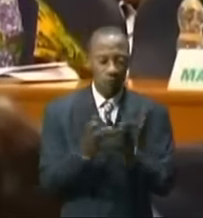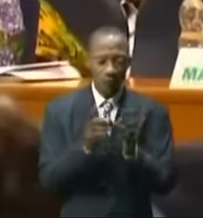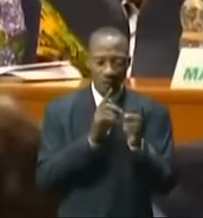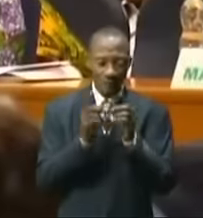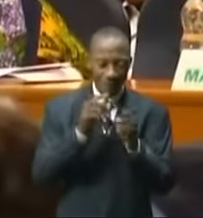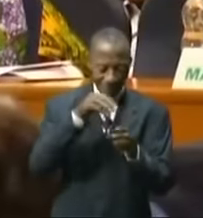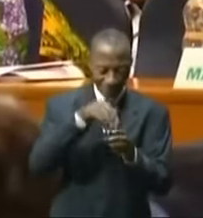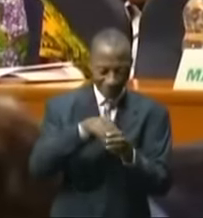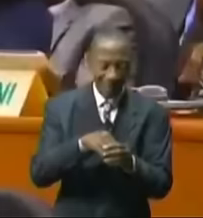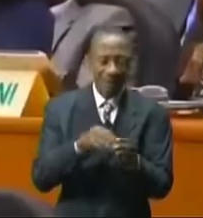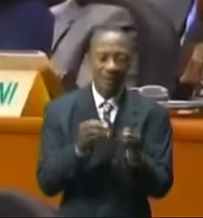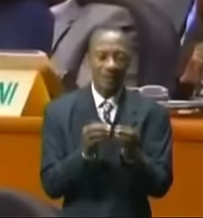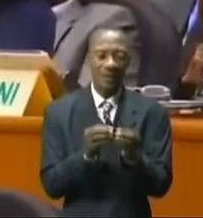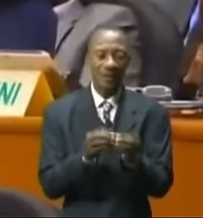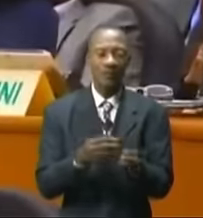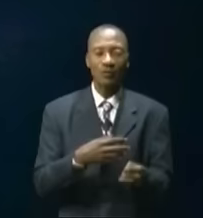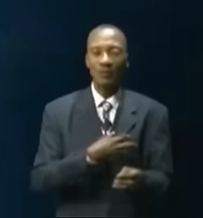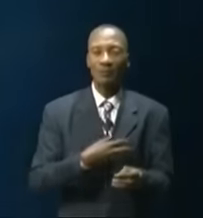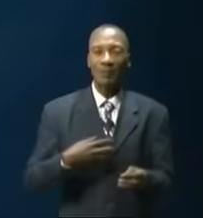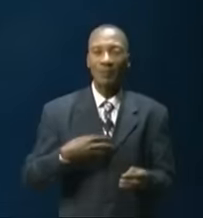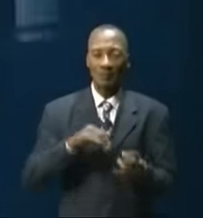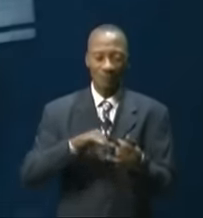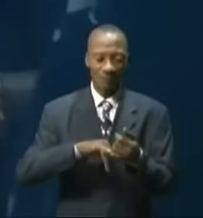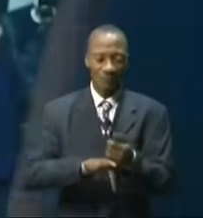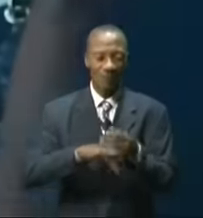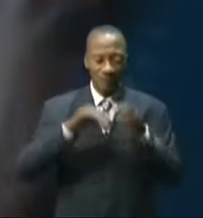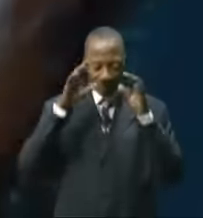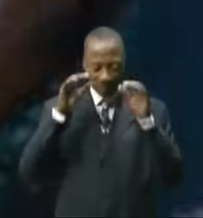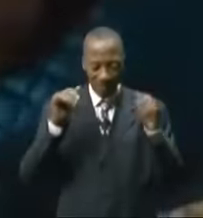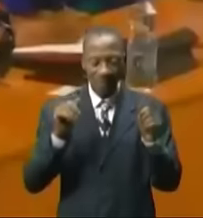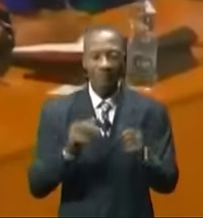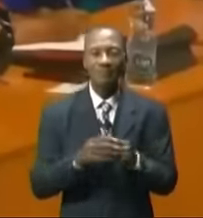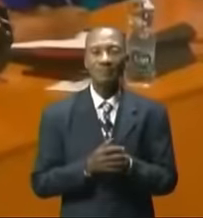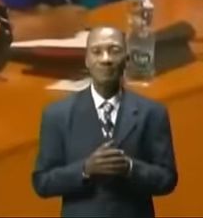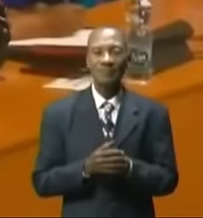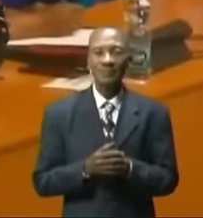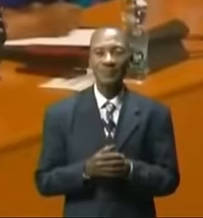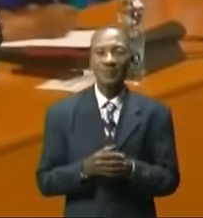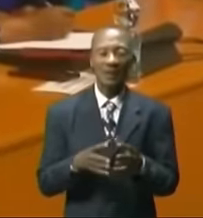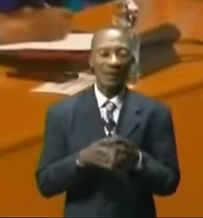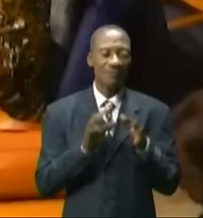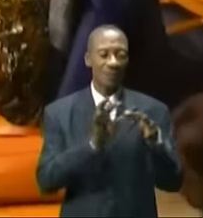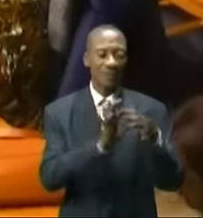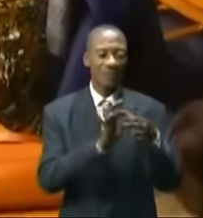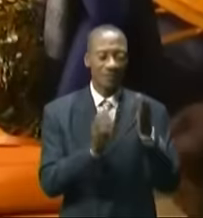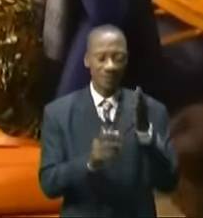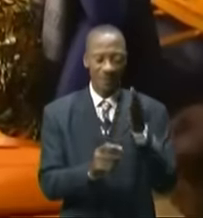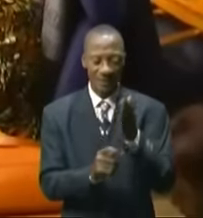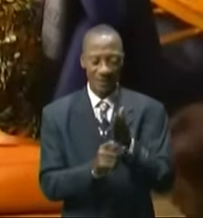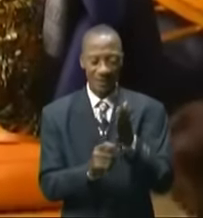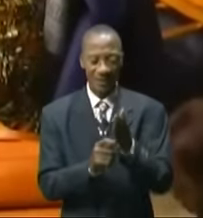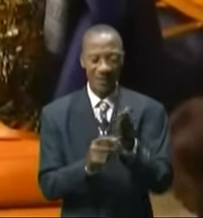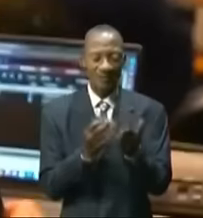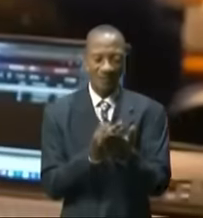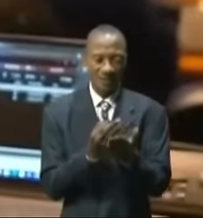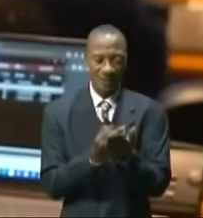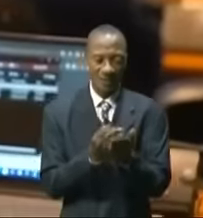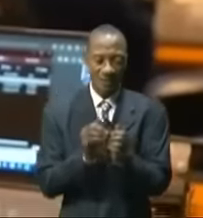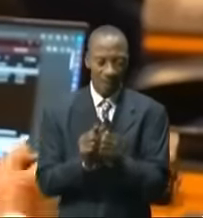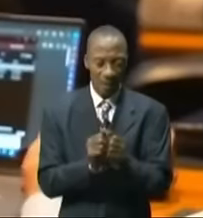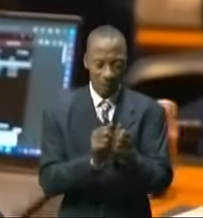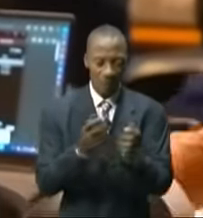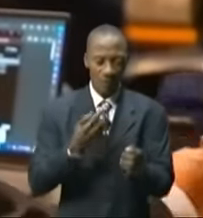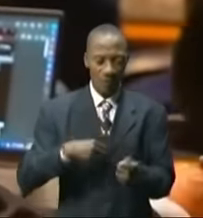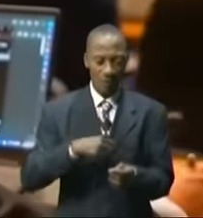dans leurs pays respectifs. En présence des partenaires techniques et financiers qui les accompagnent, les premières